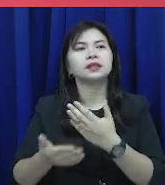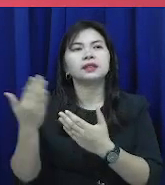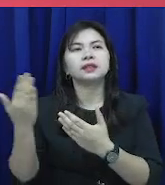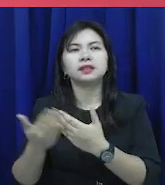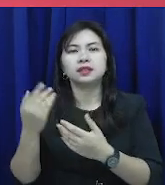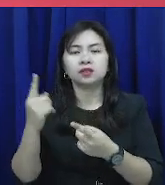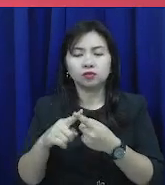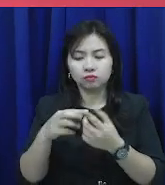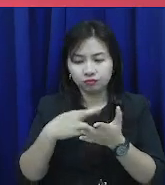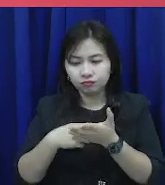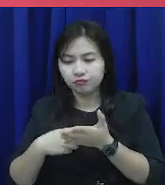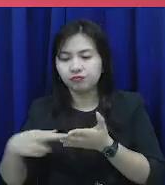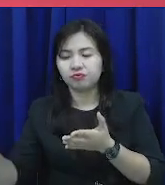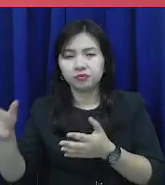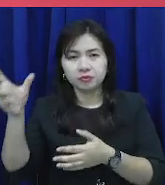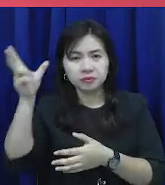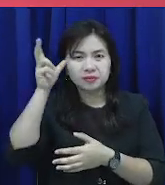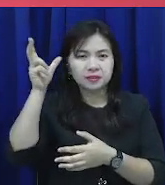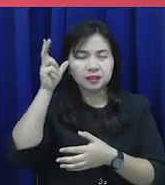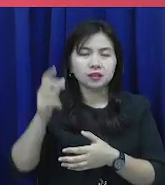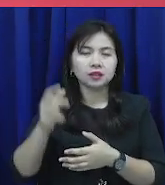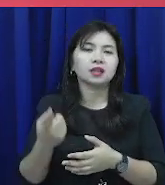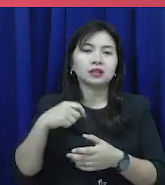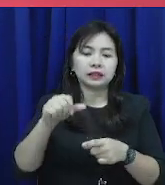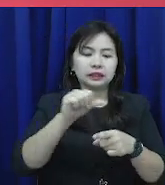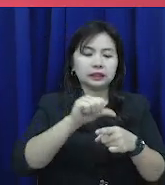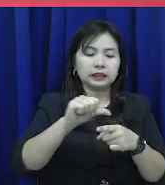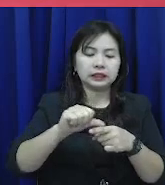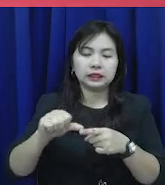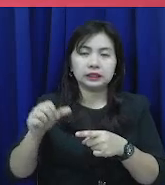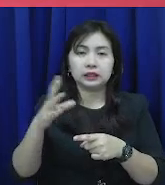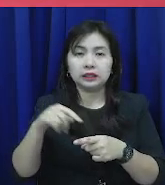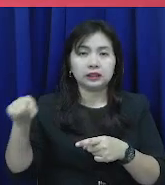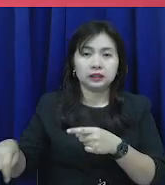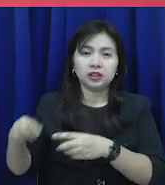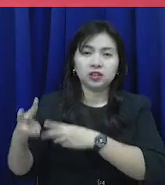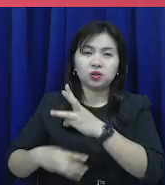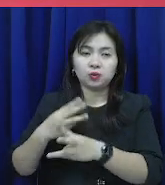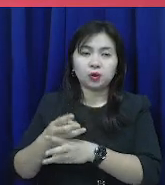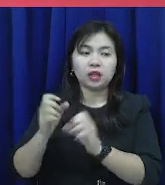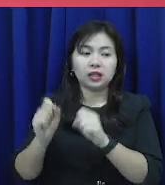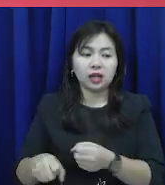Madali lang makuha ng mundo Iyung seed Madali lang ah hindi hindi